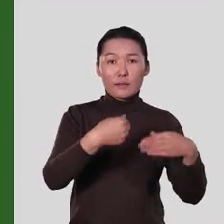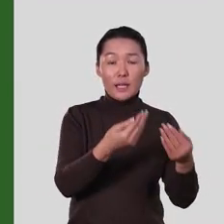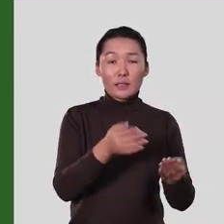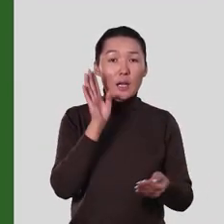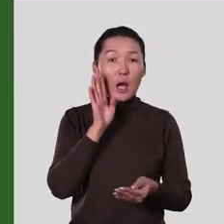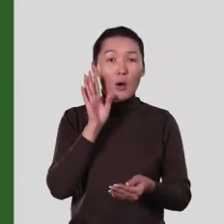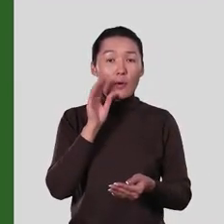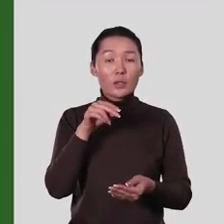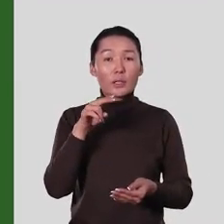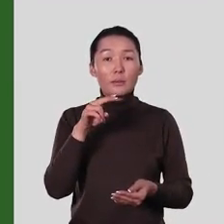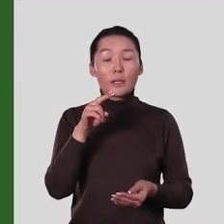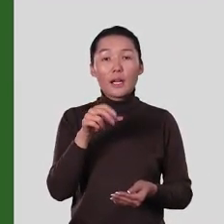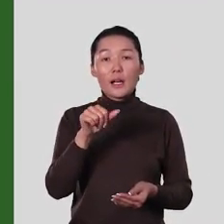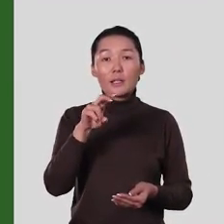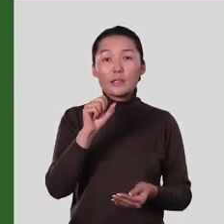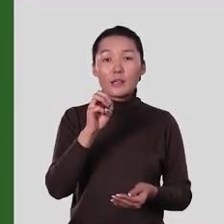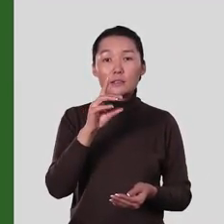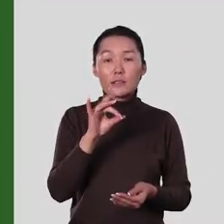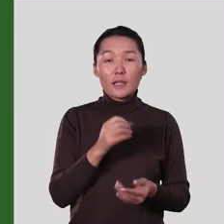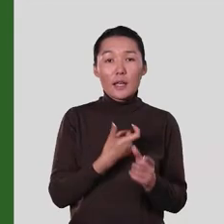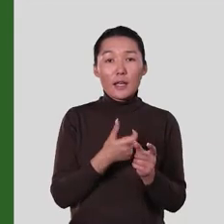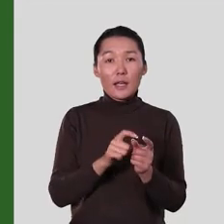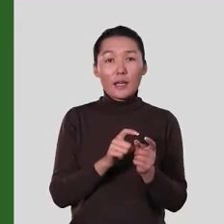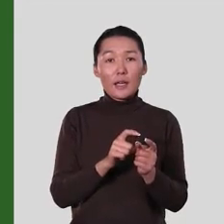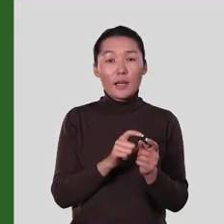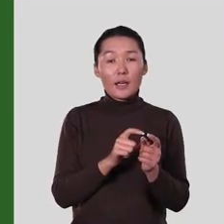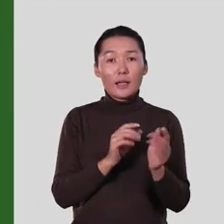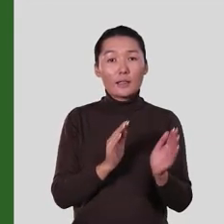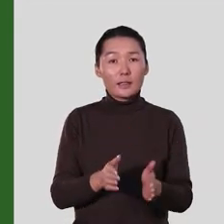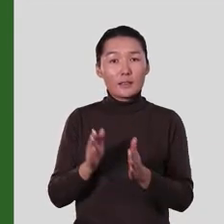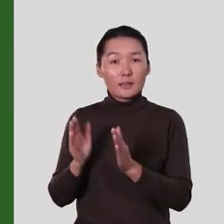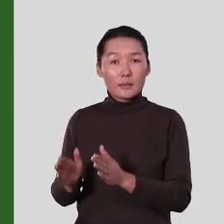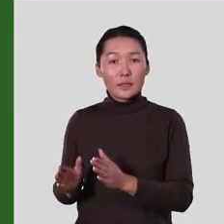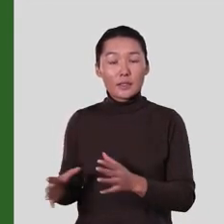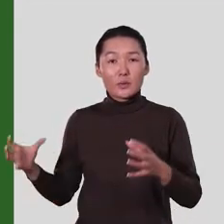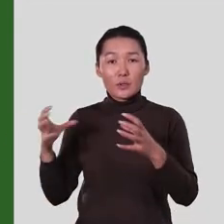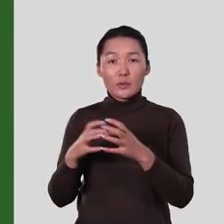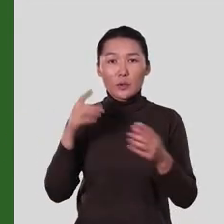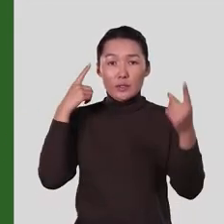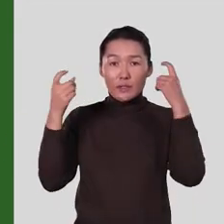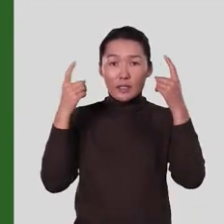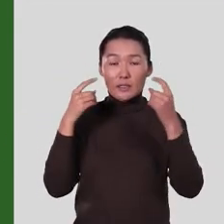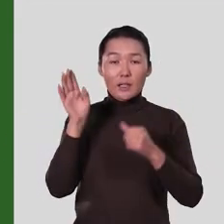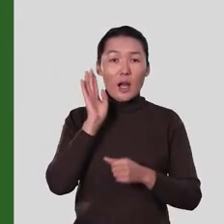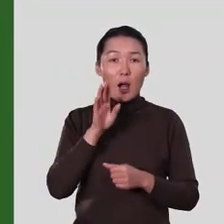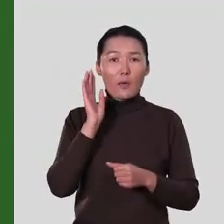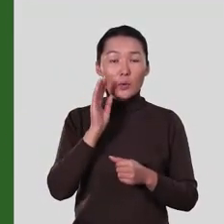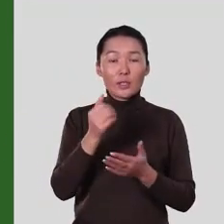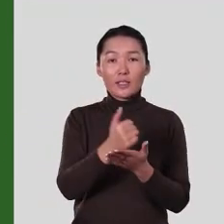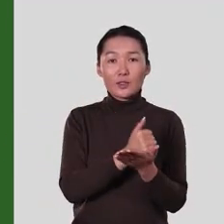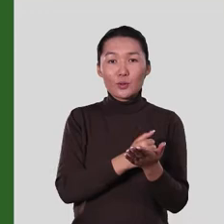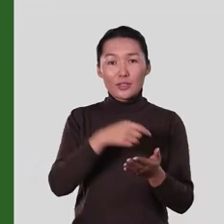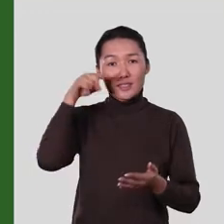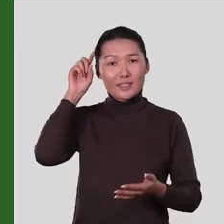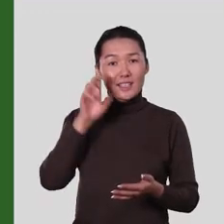водном кадастре. Это систематизированный свод сведений о водных ресурсах страны.